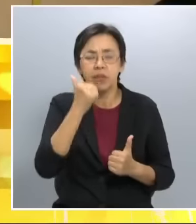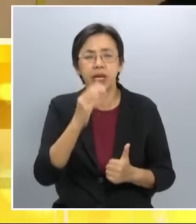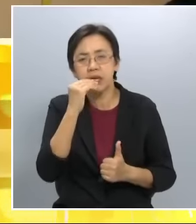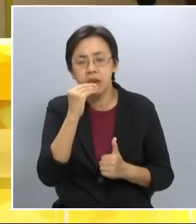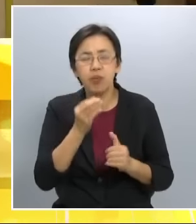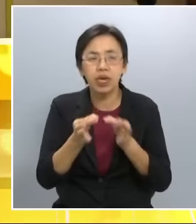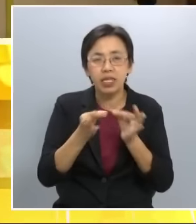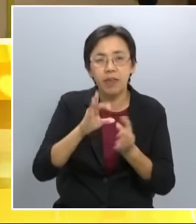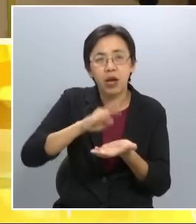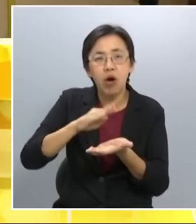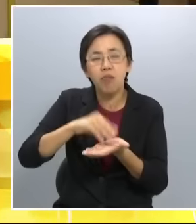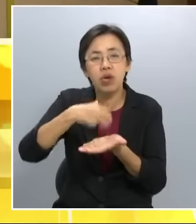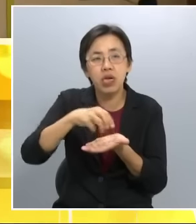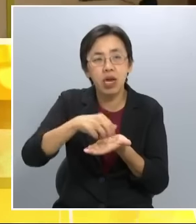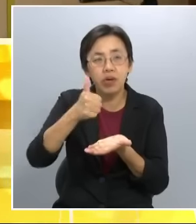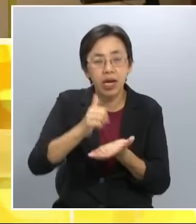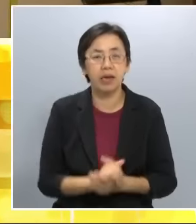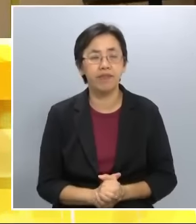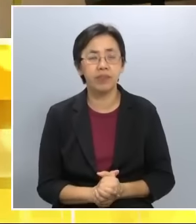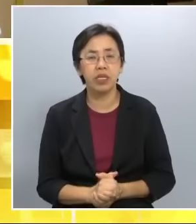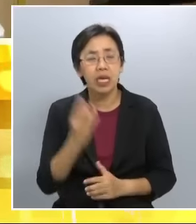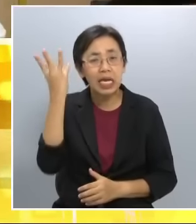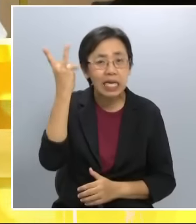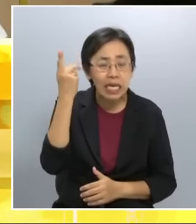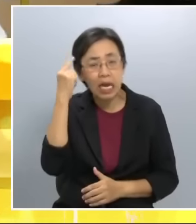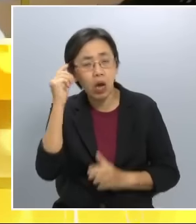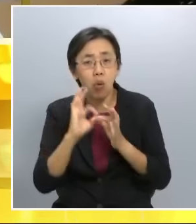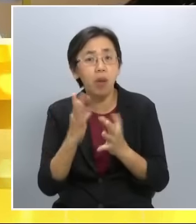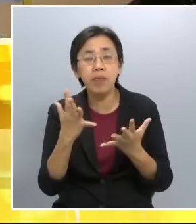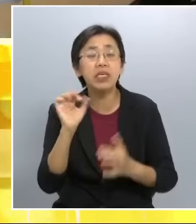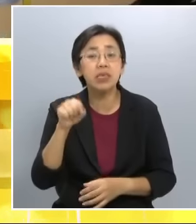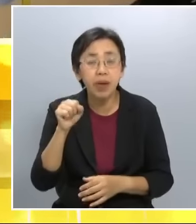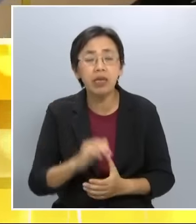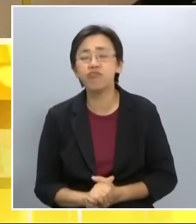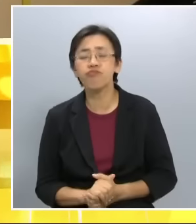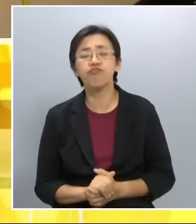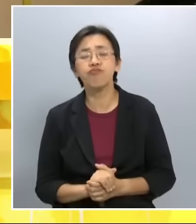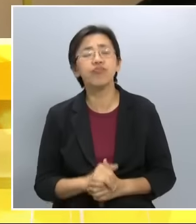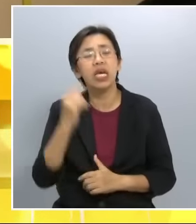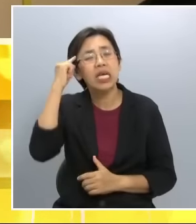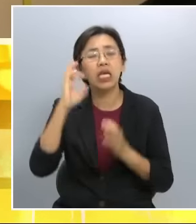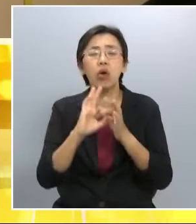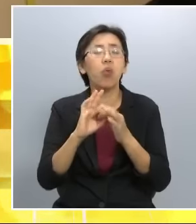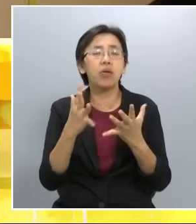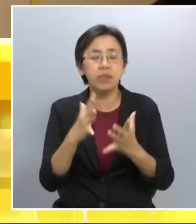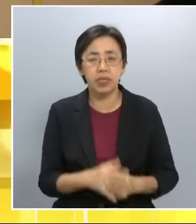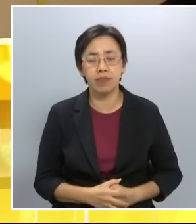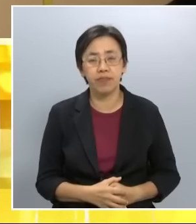จจริงได้เมื่อถามว่าไม่ได้กังวลใช่ไหมคุณแพทองธารบอกไม่มีเมื่อสักครู่ยังคุยโ